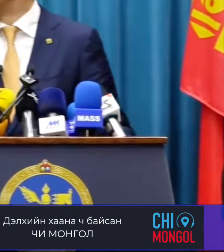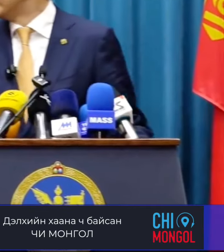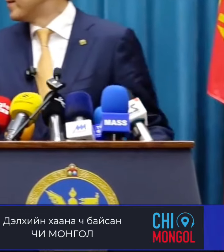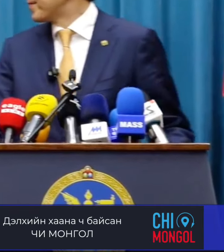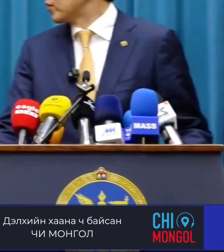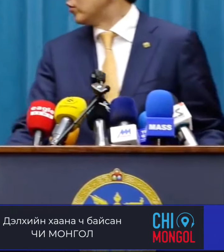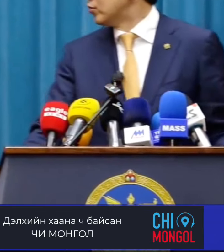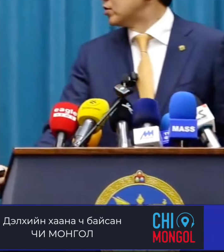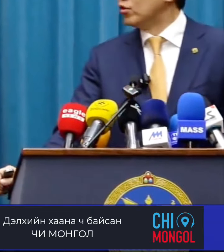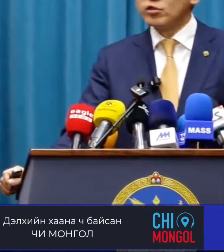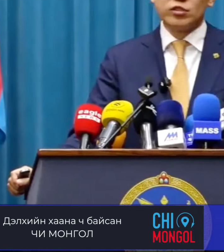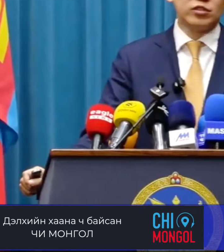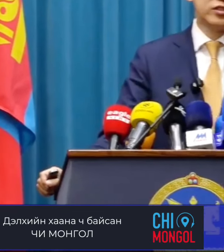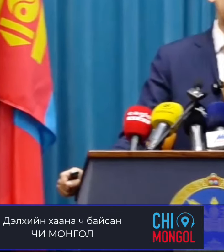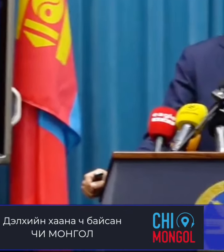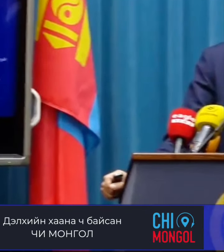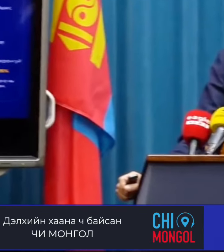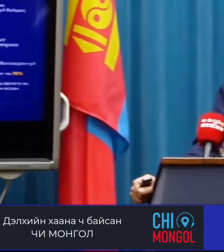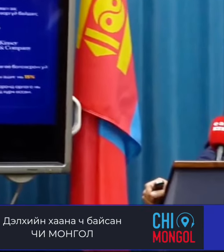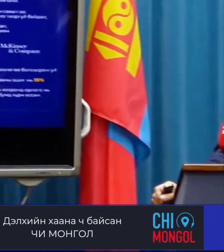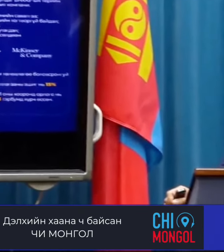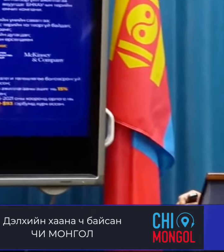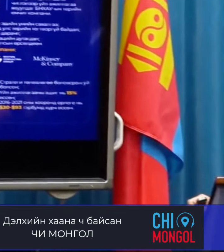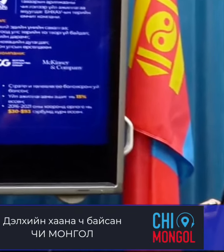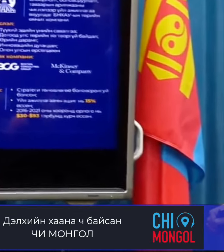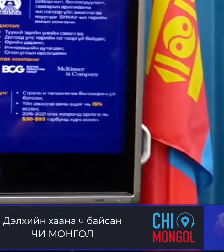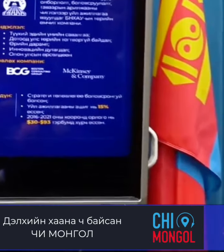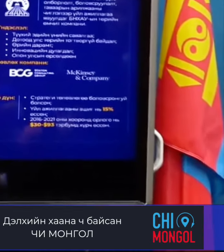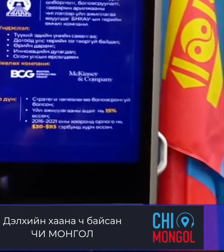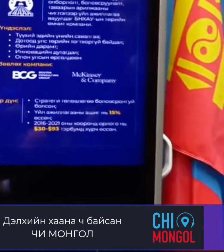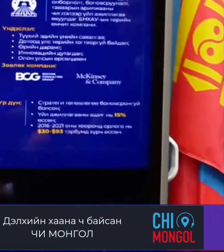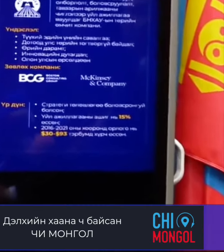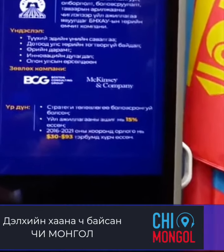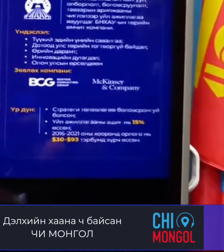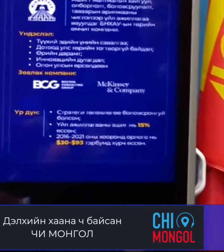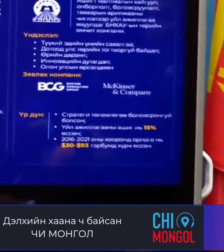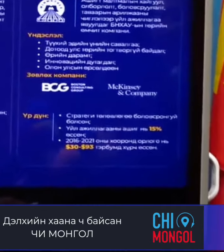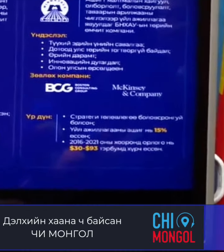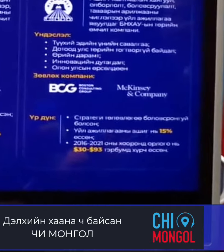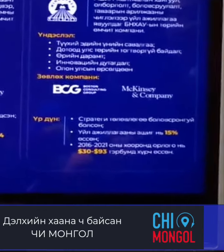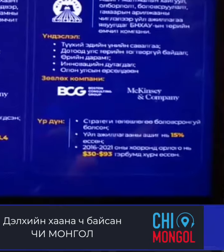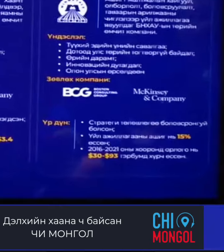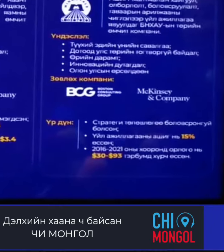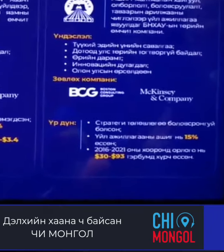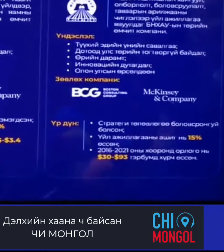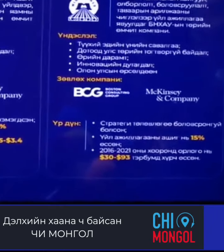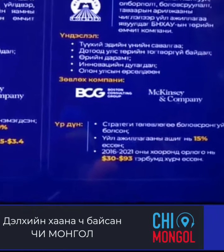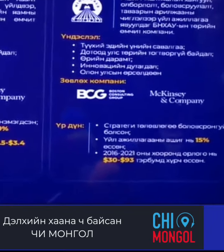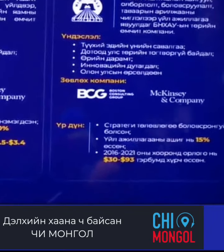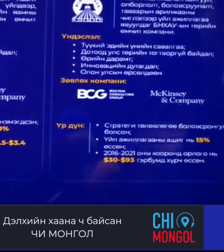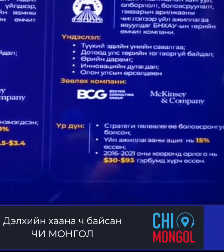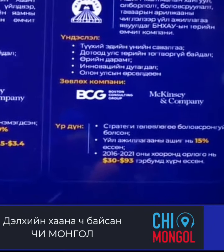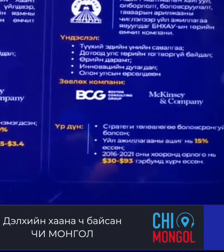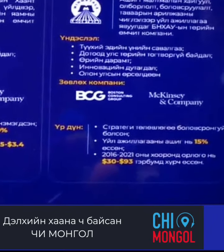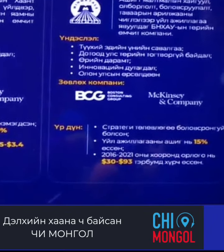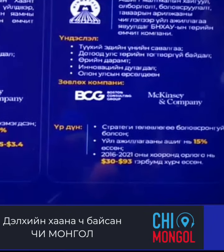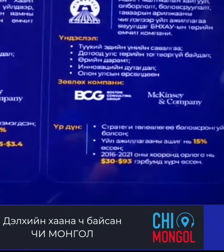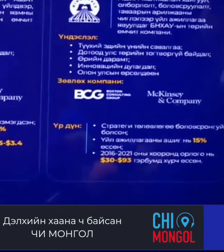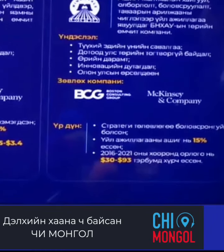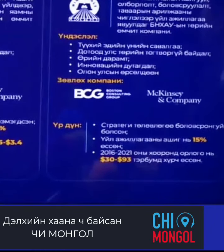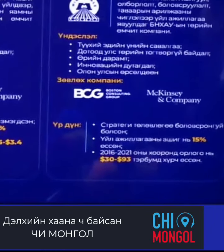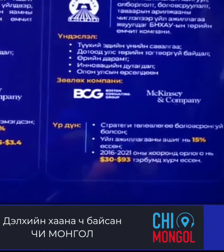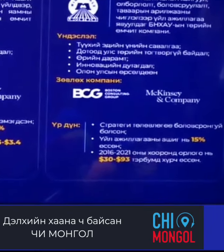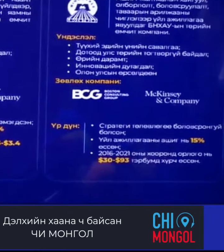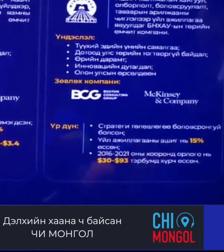дутагдал олон улсын өрсөлдөөнөөс шалтгаалаад мөн одоо энэ Boston Consulting Group, McKinsey компаниуд энэ одоо менежментийн хувьд